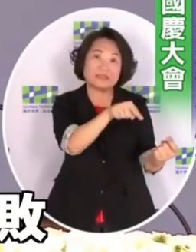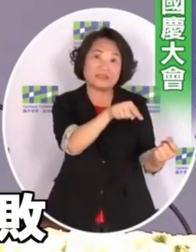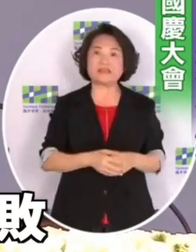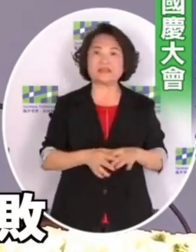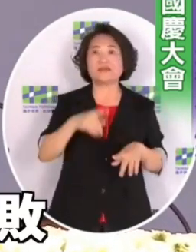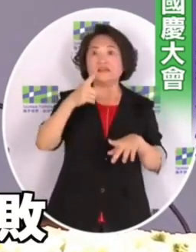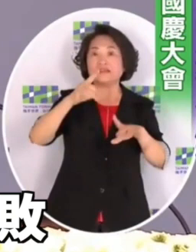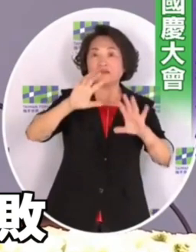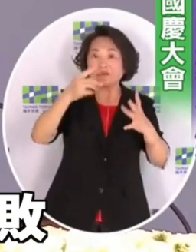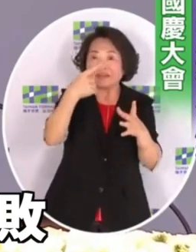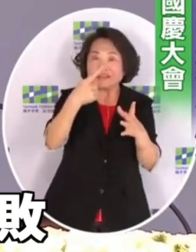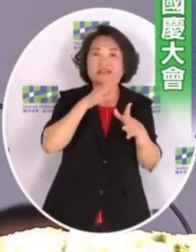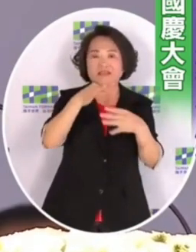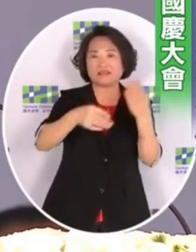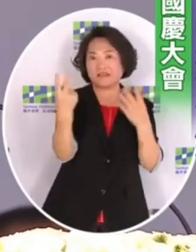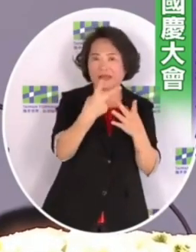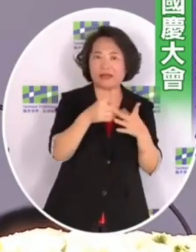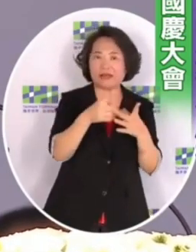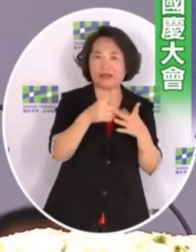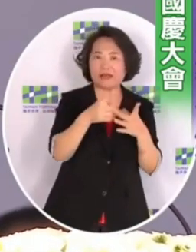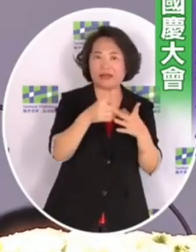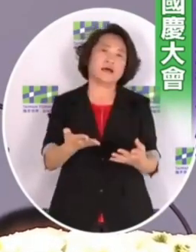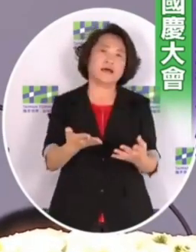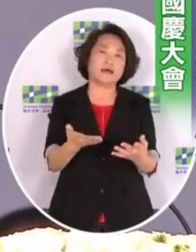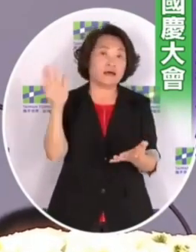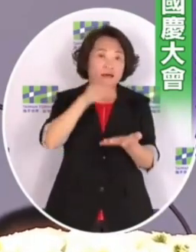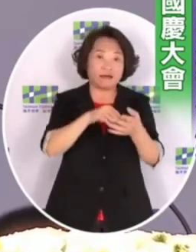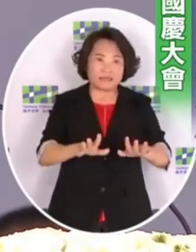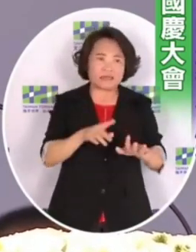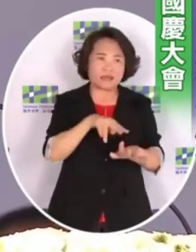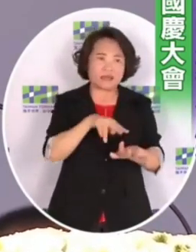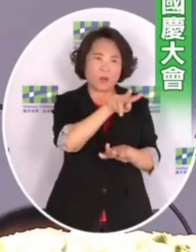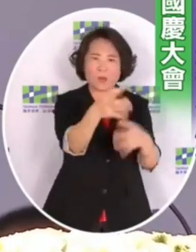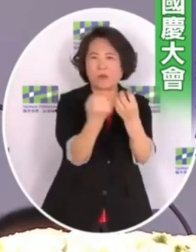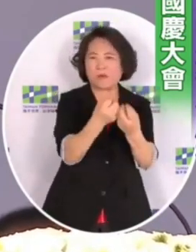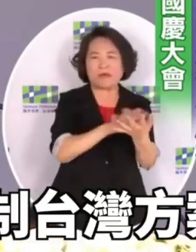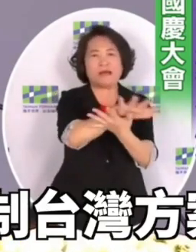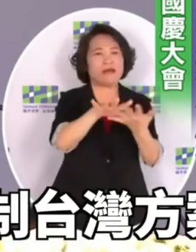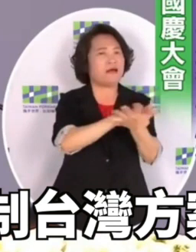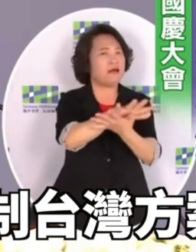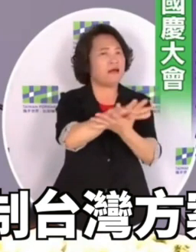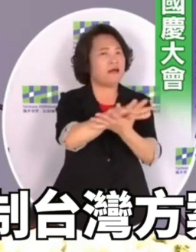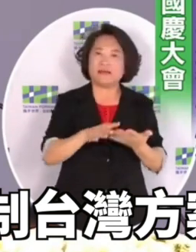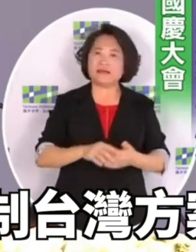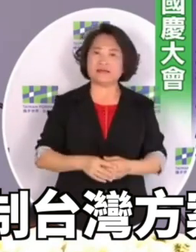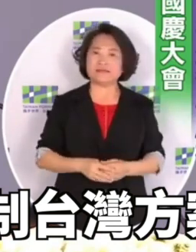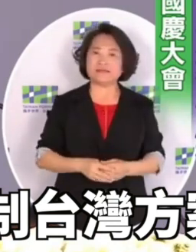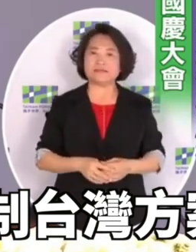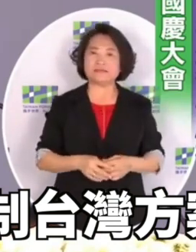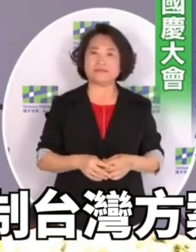为一国两制的失败，正处于失序的边缘。尽管如